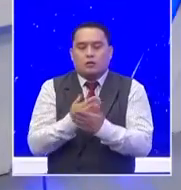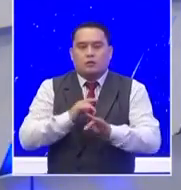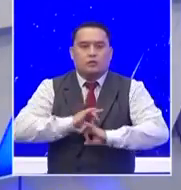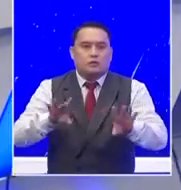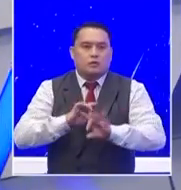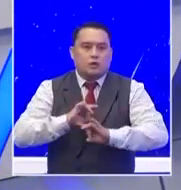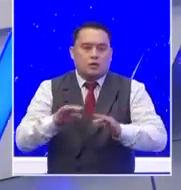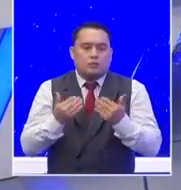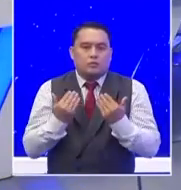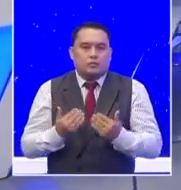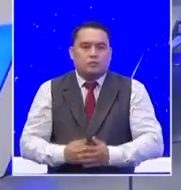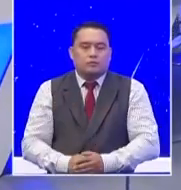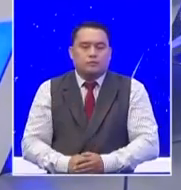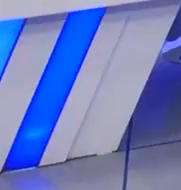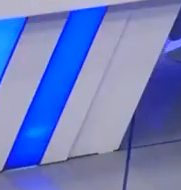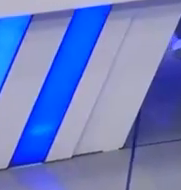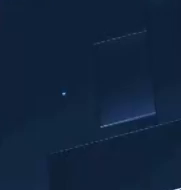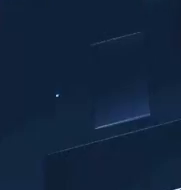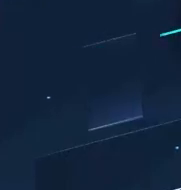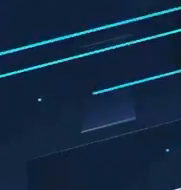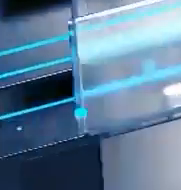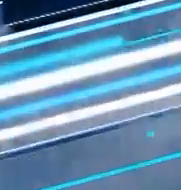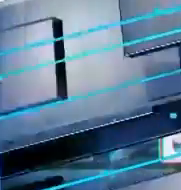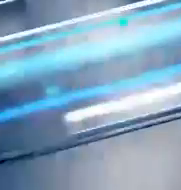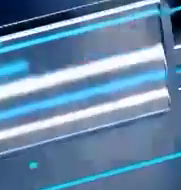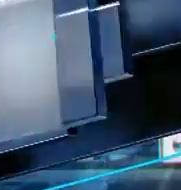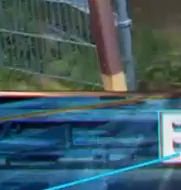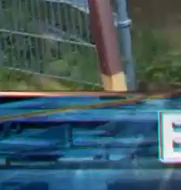Қымбатты көрермен, бүгін көретіндеріңіз.